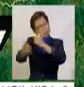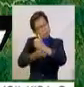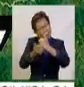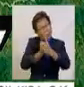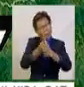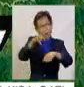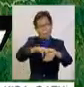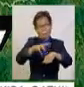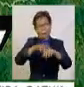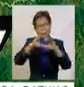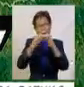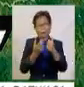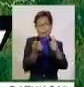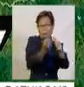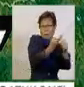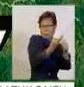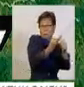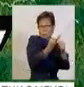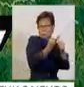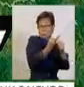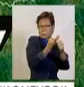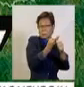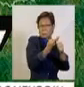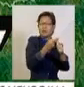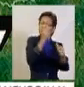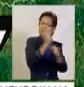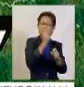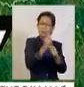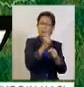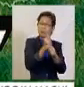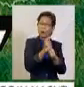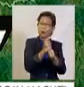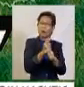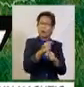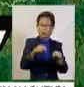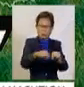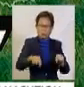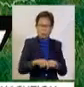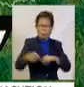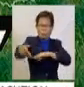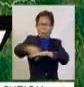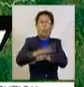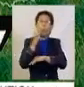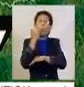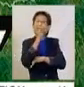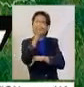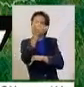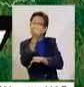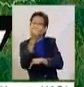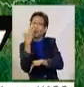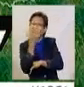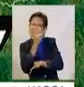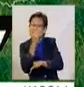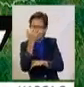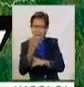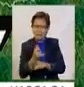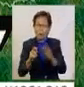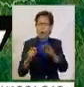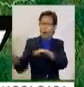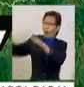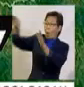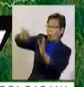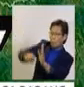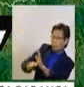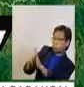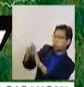Manakala amaran kategori pertama yang dikeluarkan masih lagi dikekalkan di kawasan perairan yang diloretkan dengan warna kuning, yang mana ketinggian ombak